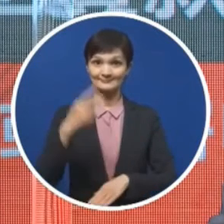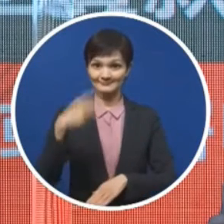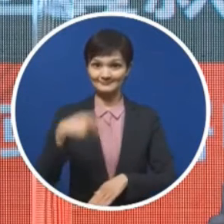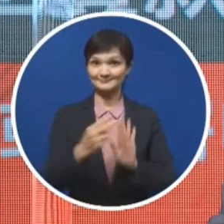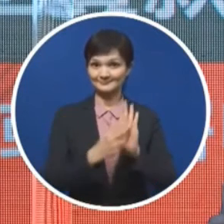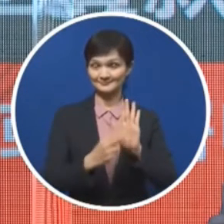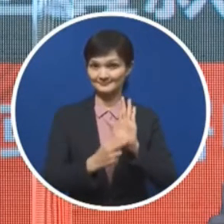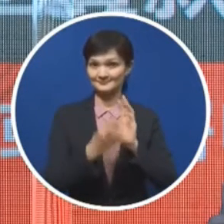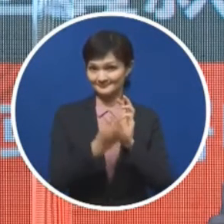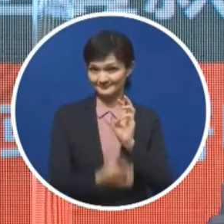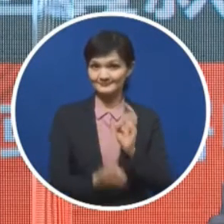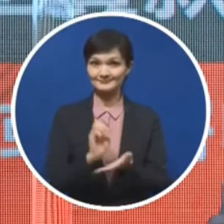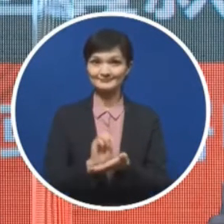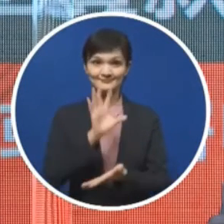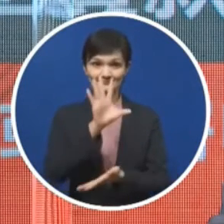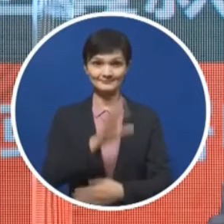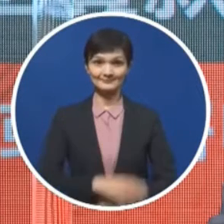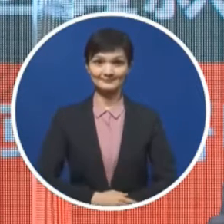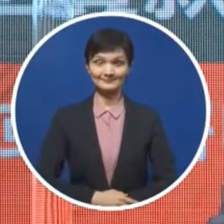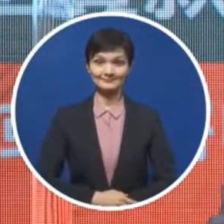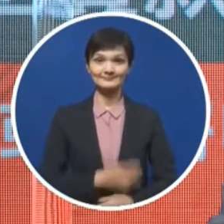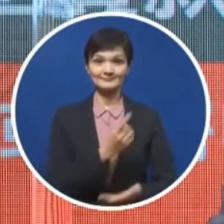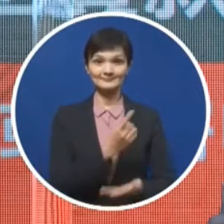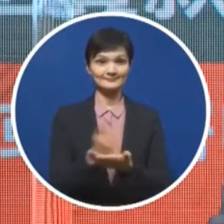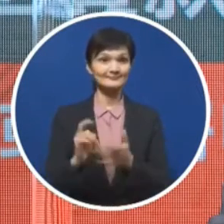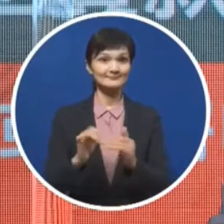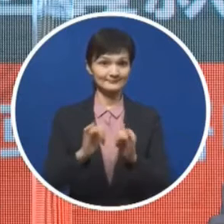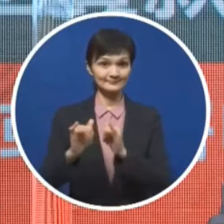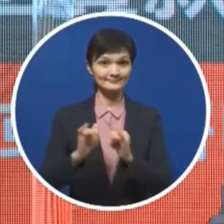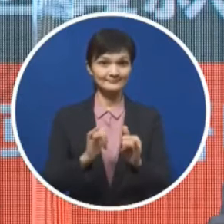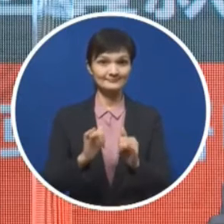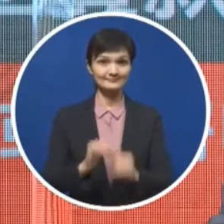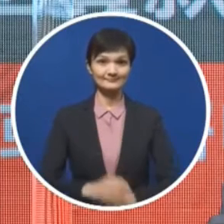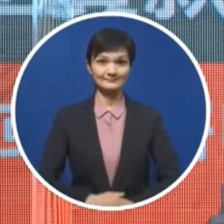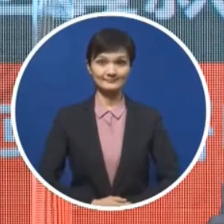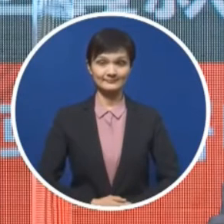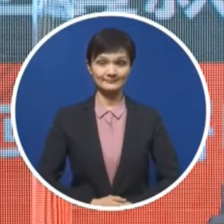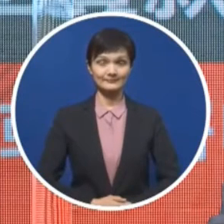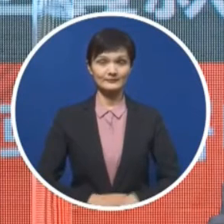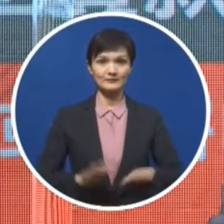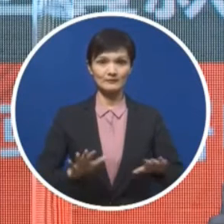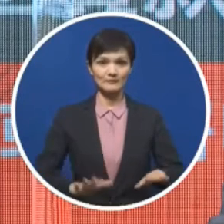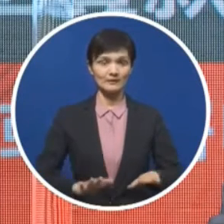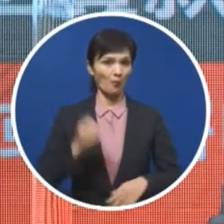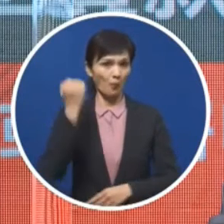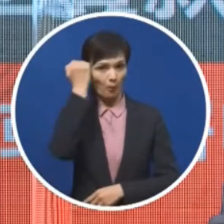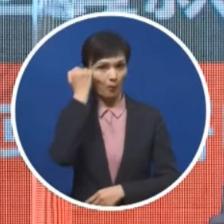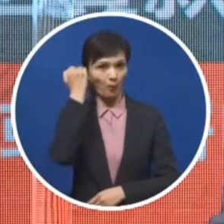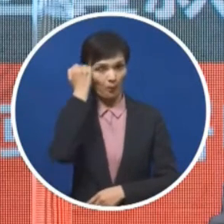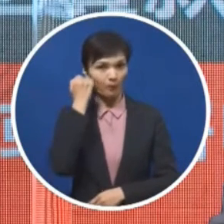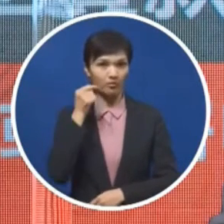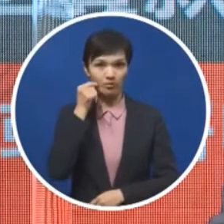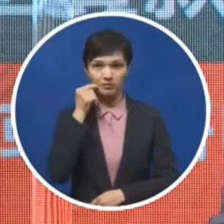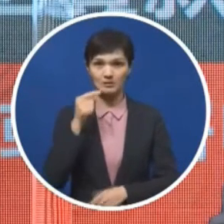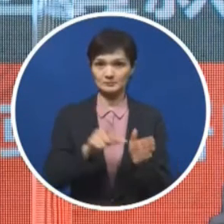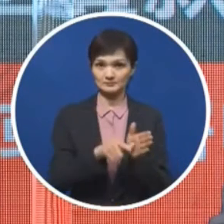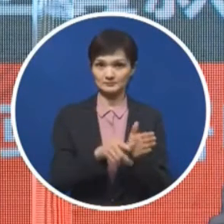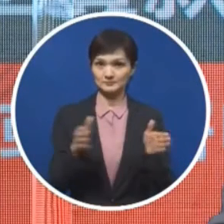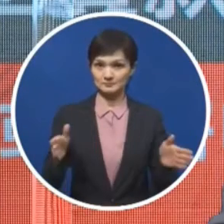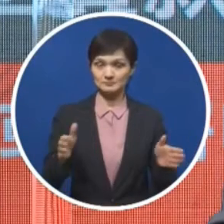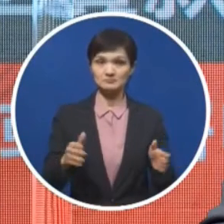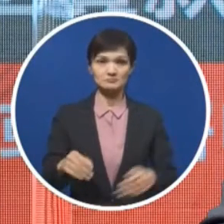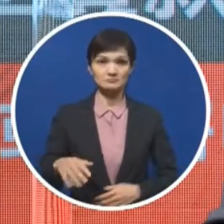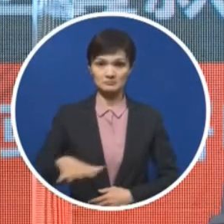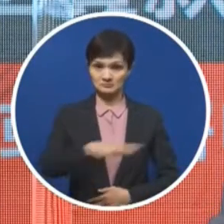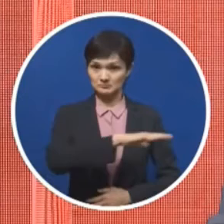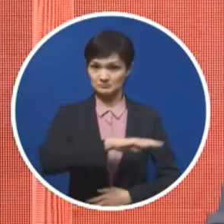大家报告。各位国人同胞，在这样困难的时刻，唯有全国